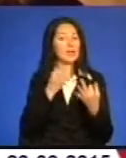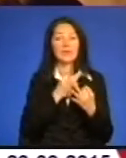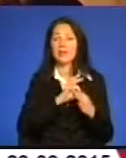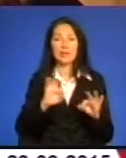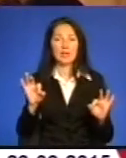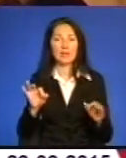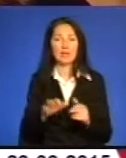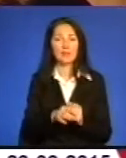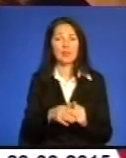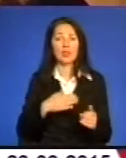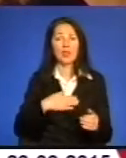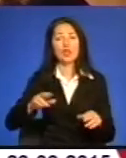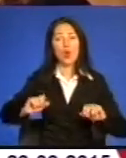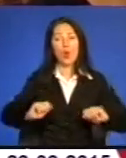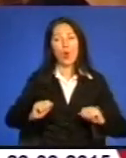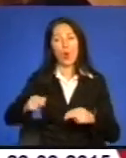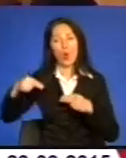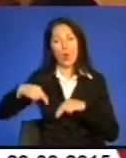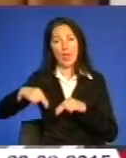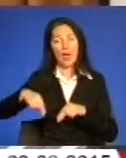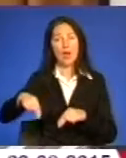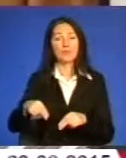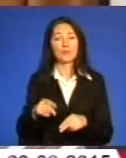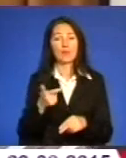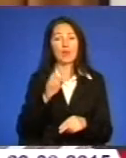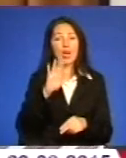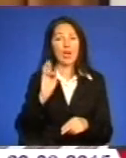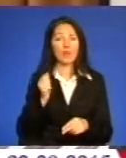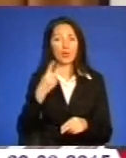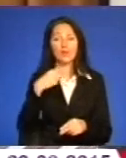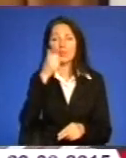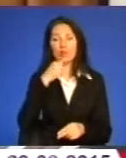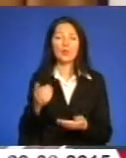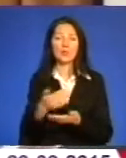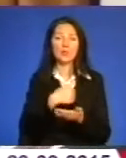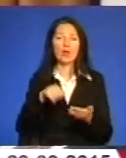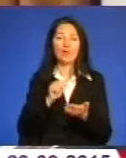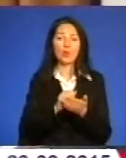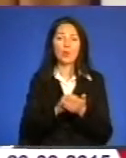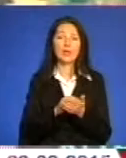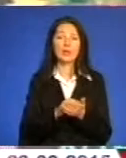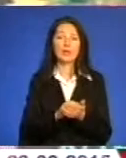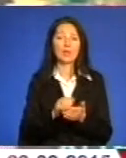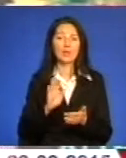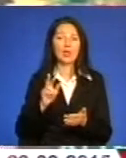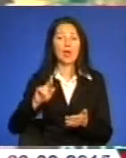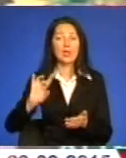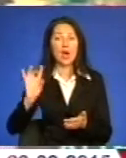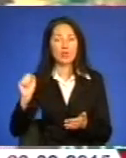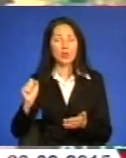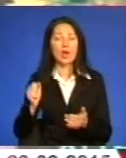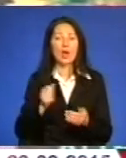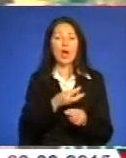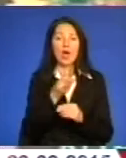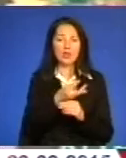Наш колега Ярослав Гевко майже 20 років збирав матеріали про Василя Ярмуша. Саме пан Ярослав відзняв документальний